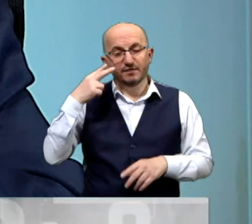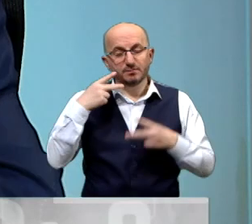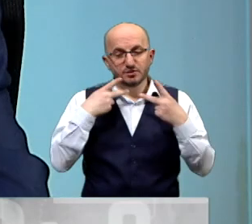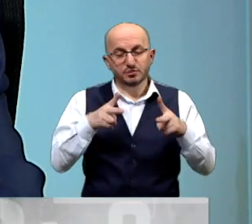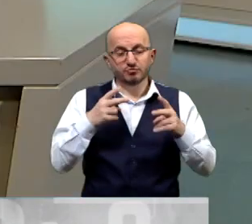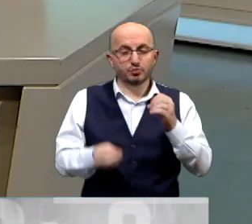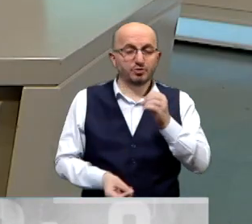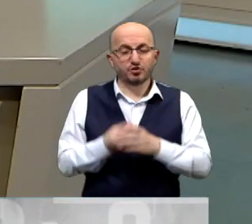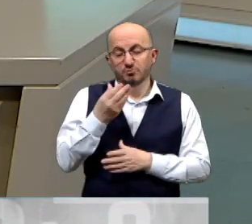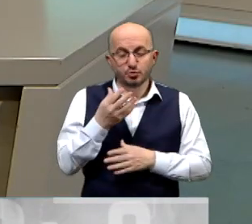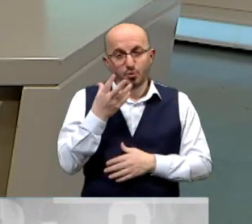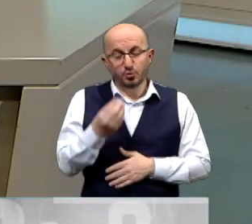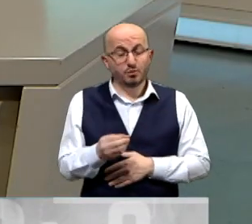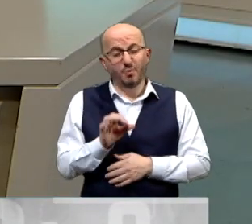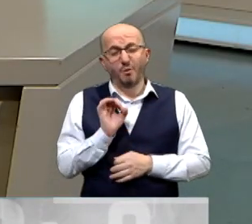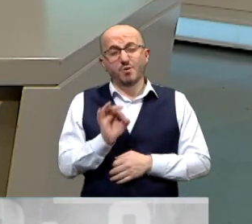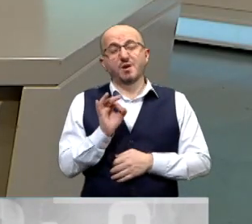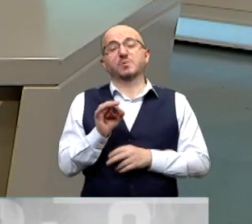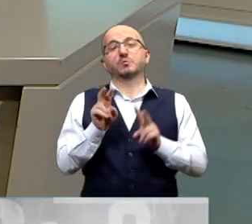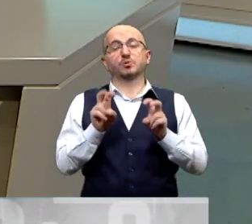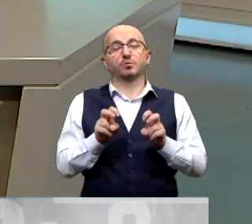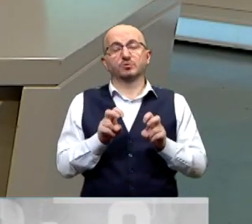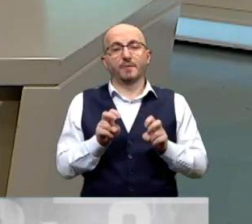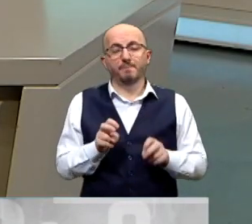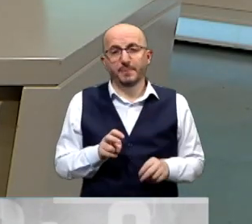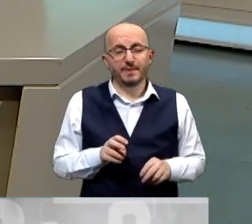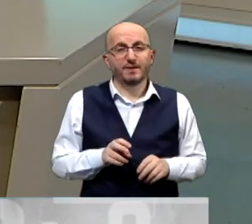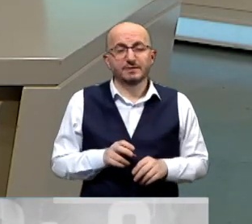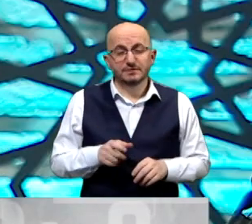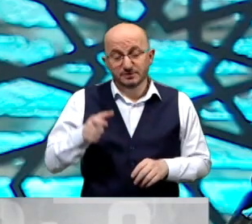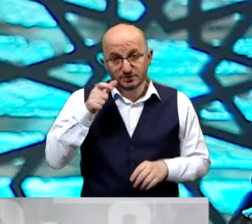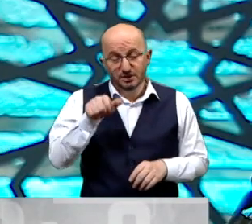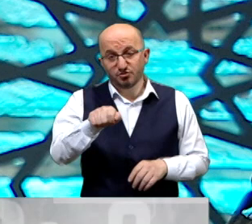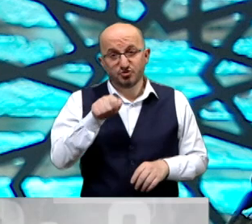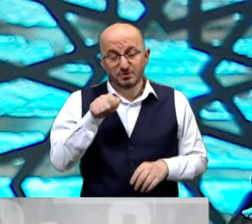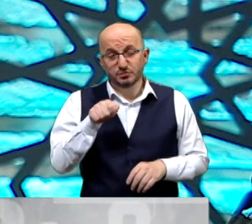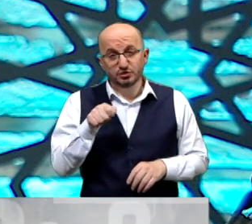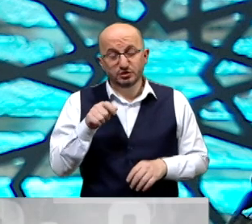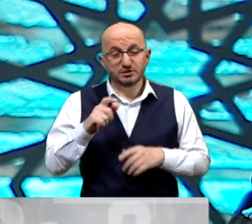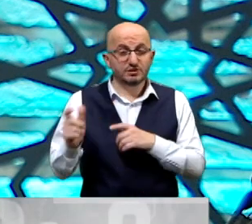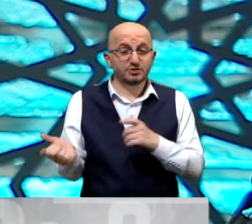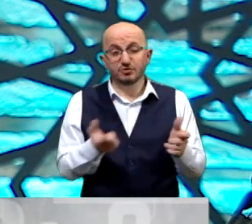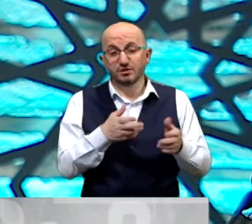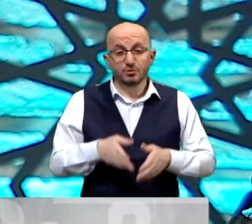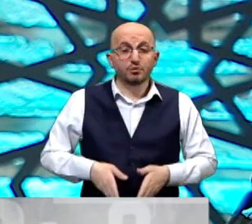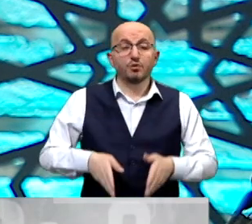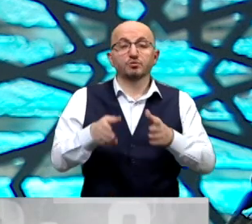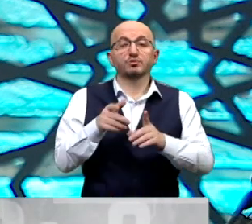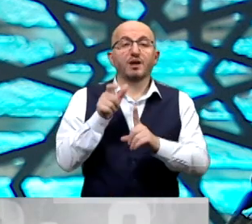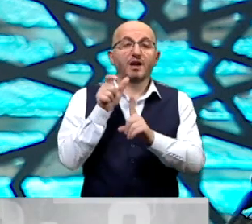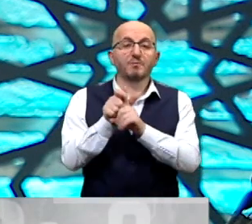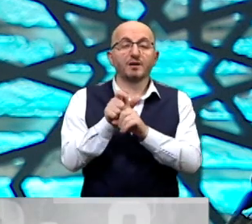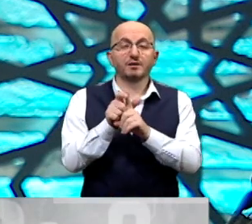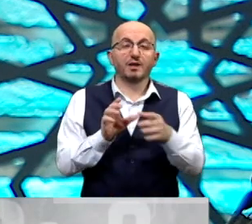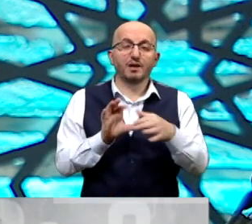çıkmış oluyor bu kadar önemli bir mesele bu kadar Efendimiz böyle dikkat çekmiş o hicret yolculuğunda bile emanetlerle alakalı